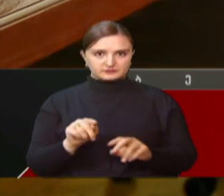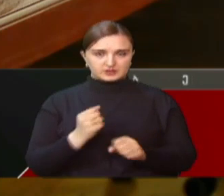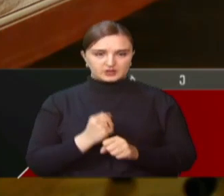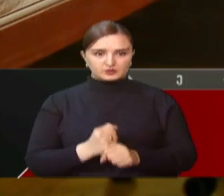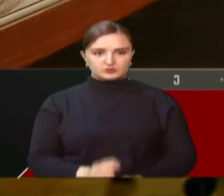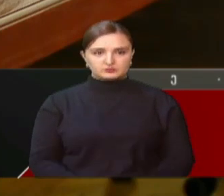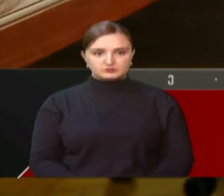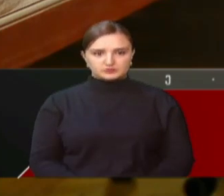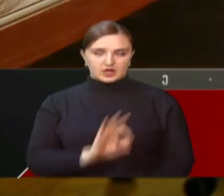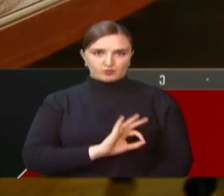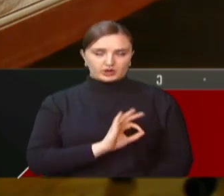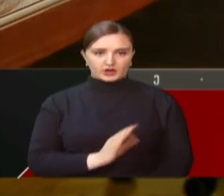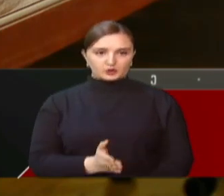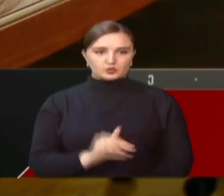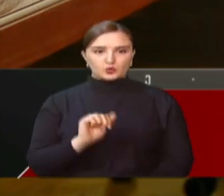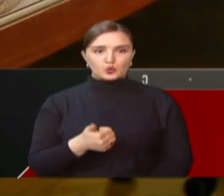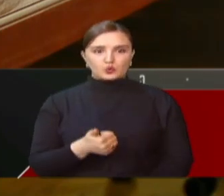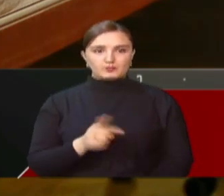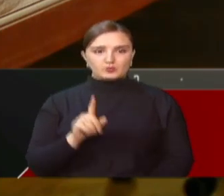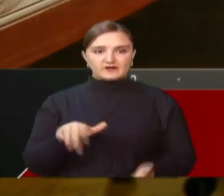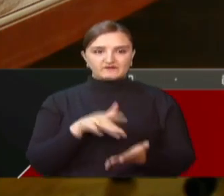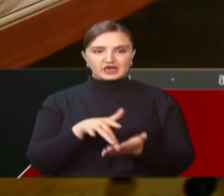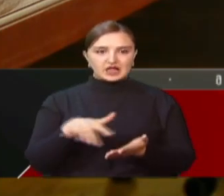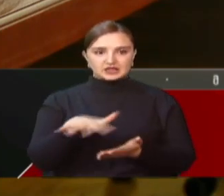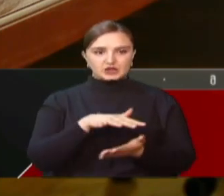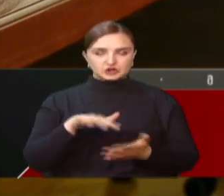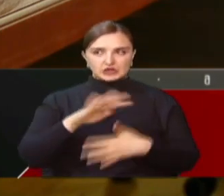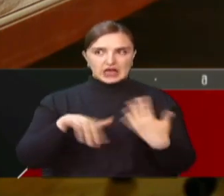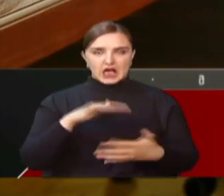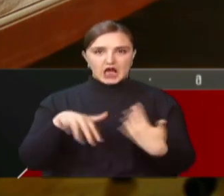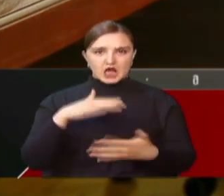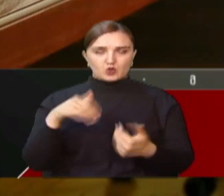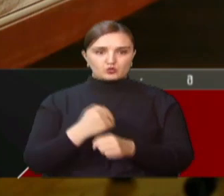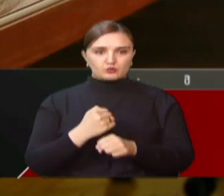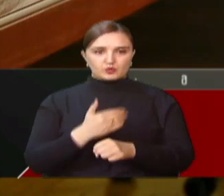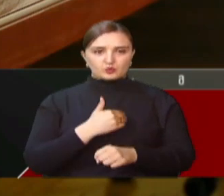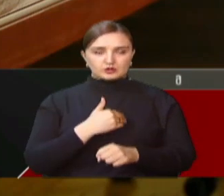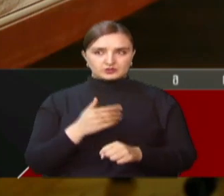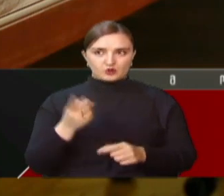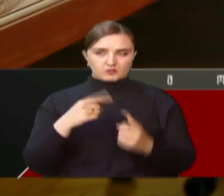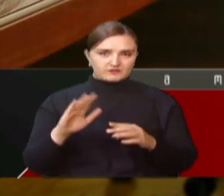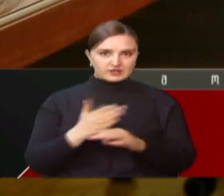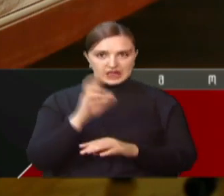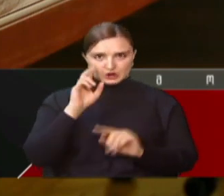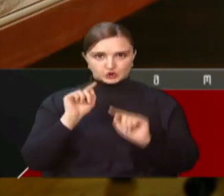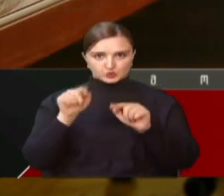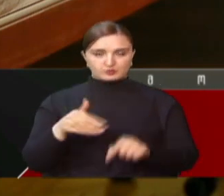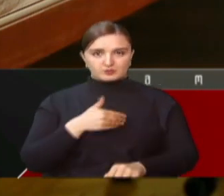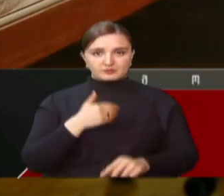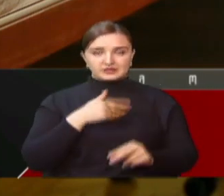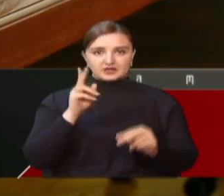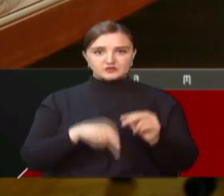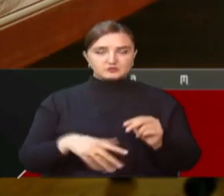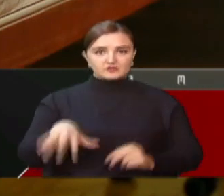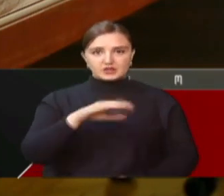შენიღვისთვის გამოიყენენ, რომ როგორმე ქვეყანაში არეულობა გამოიწვიონ და აგზით მოვიდნენ ხელისუფლებაში. მაგრამ მინდა დავასრულო და